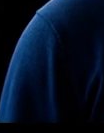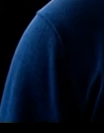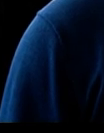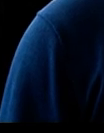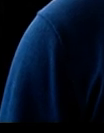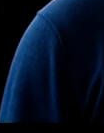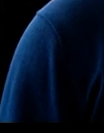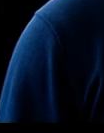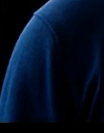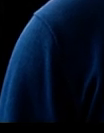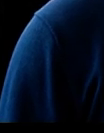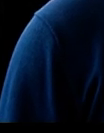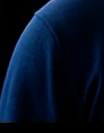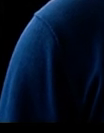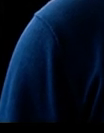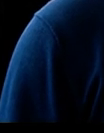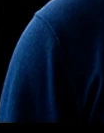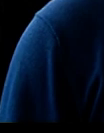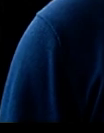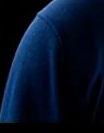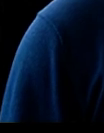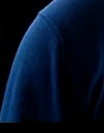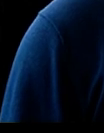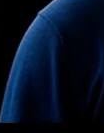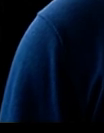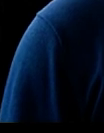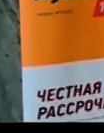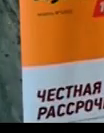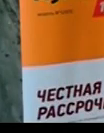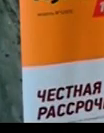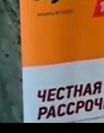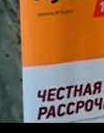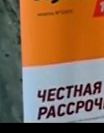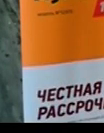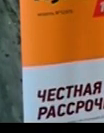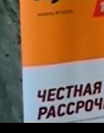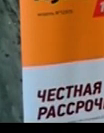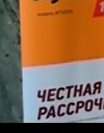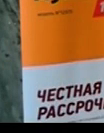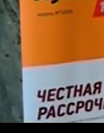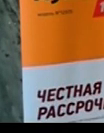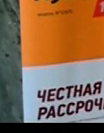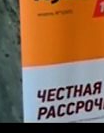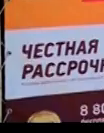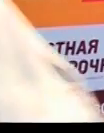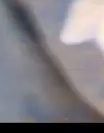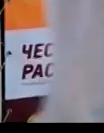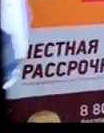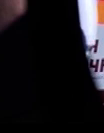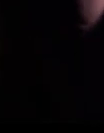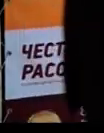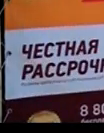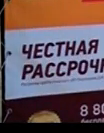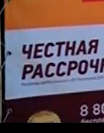переплаты и без первоначального взноса. А также существует наличный и безналичный расчет. Выставка в Ижевске будет работать с 10 утра до 7 вечера